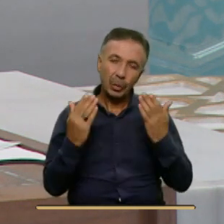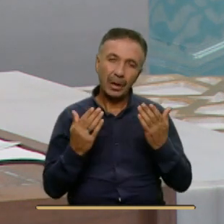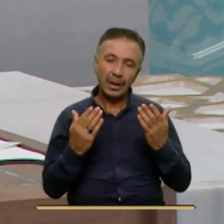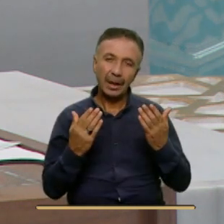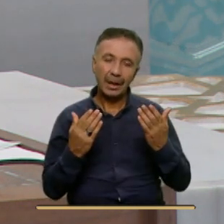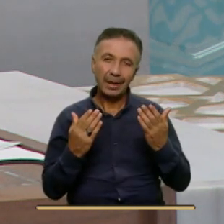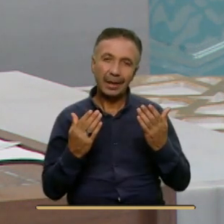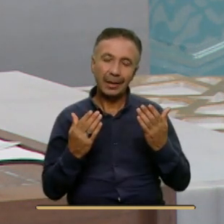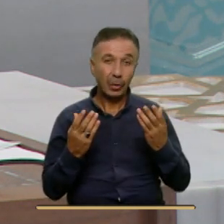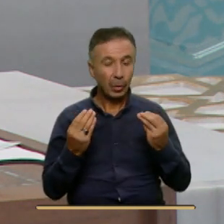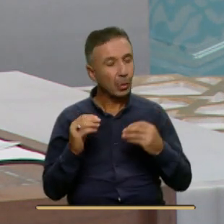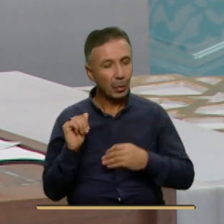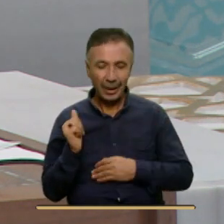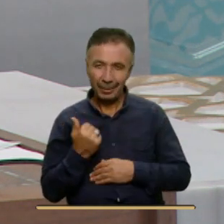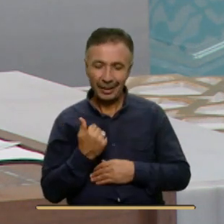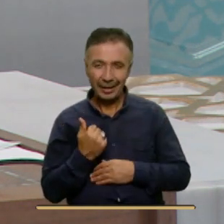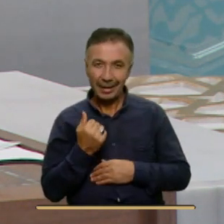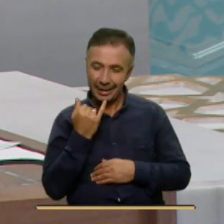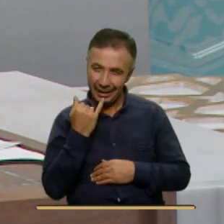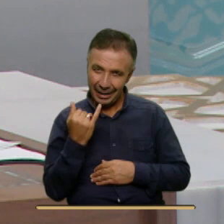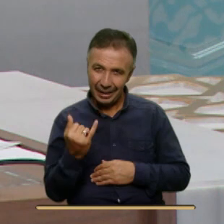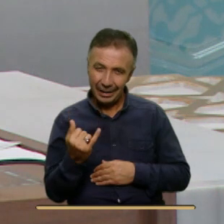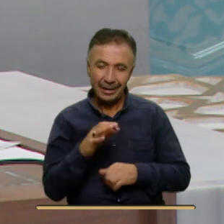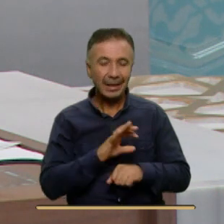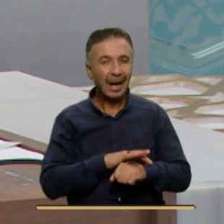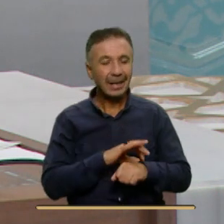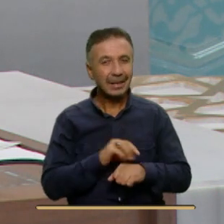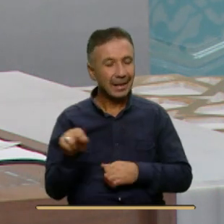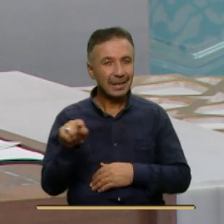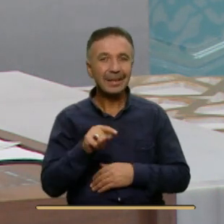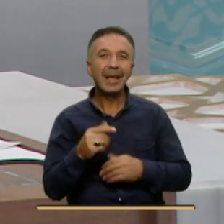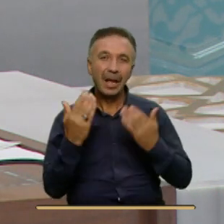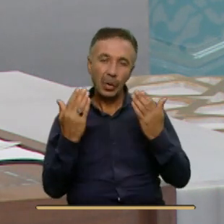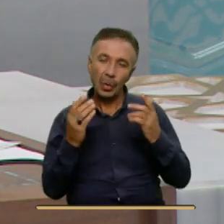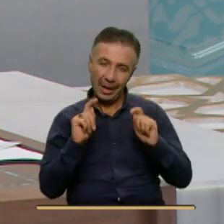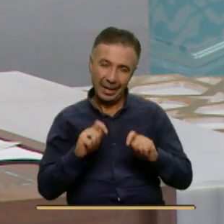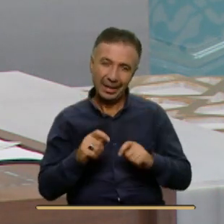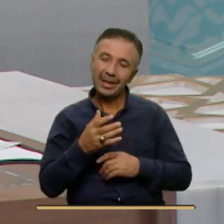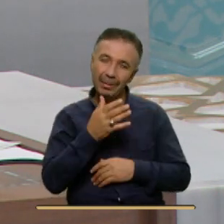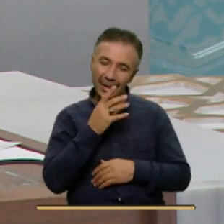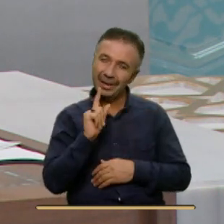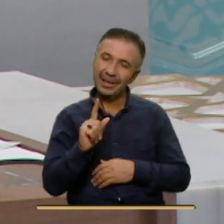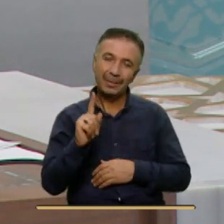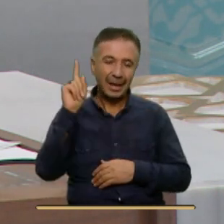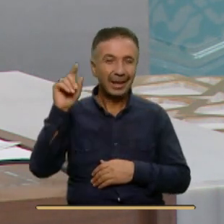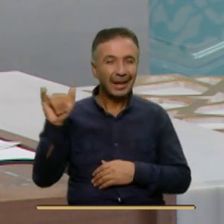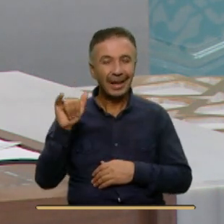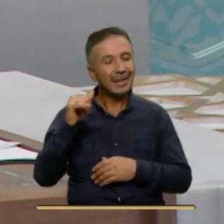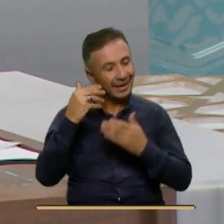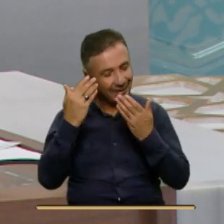ha. Ziyaret ettiniz, hasta dua etti size, bilin ki Allah katında makbuldür.